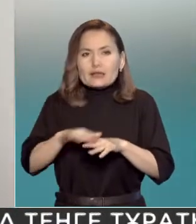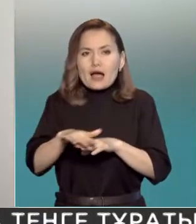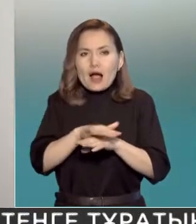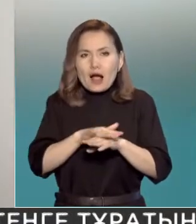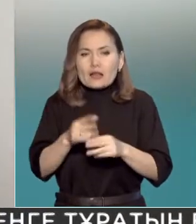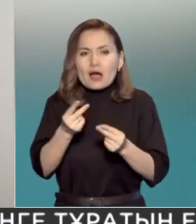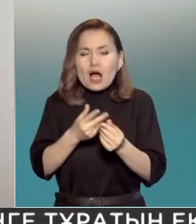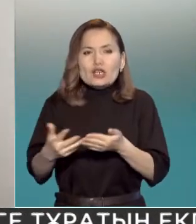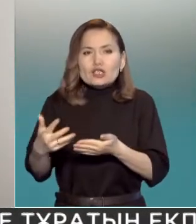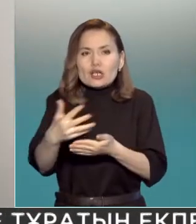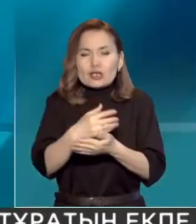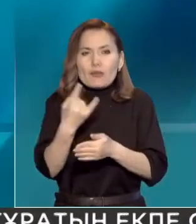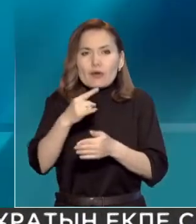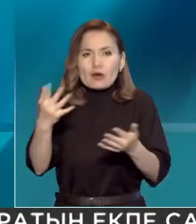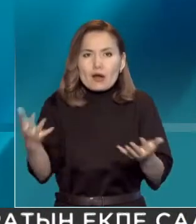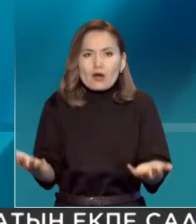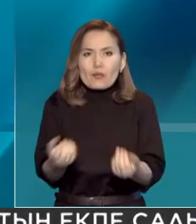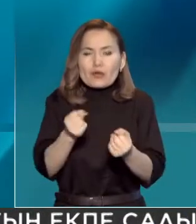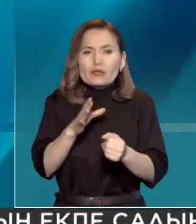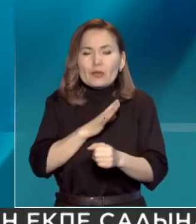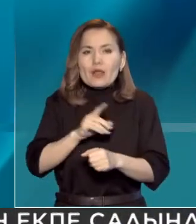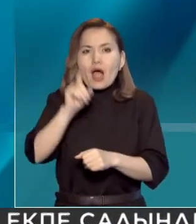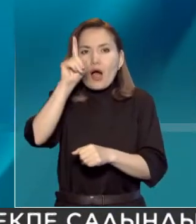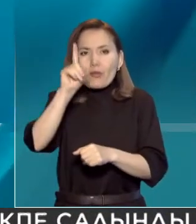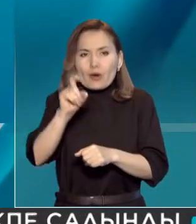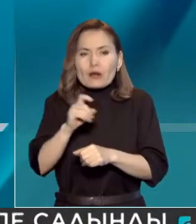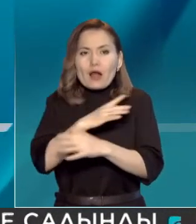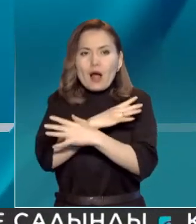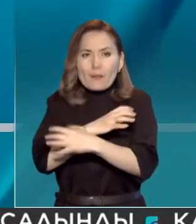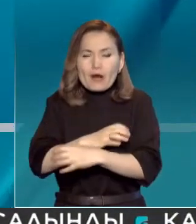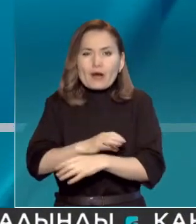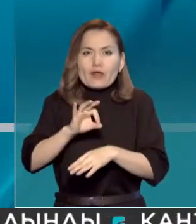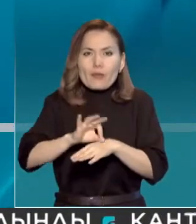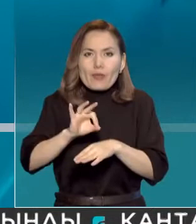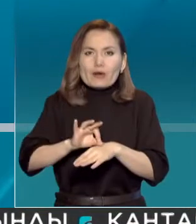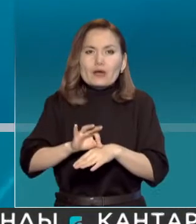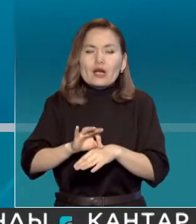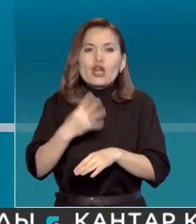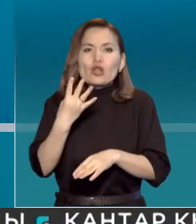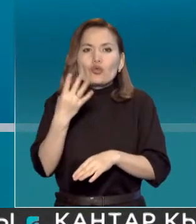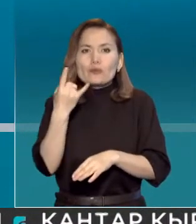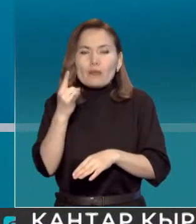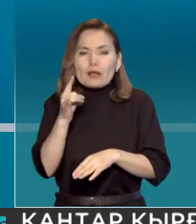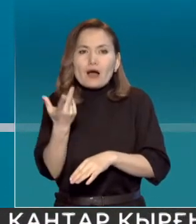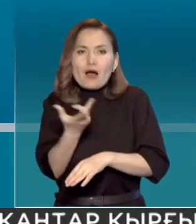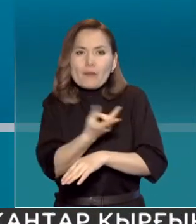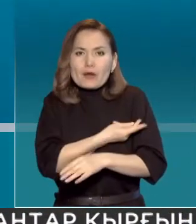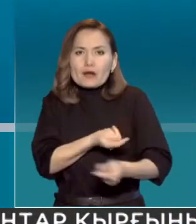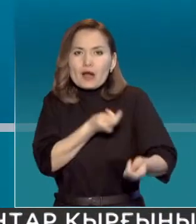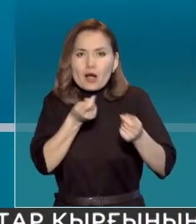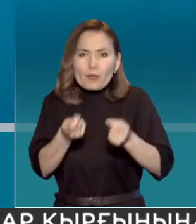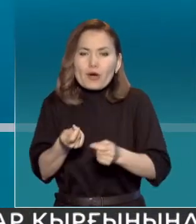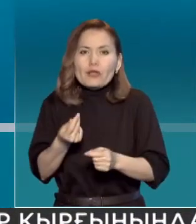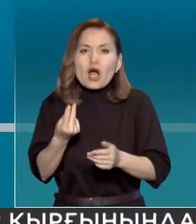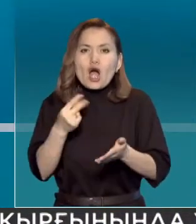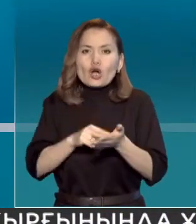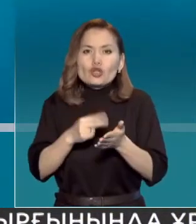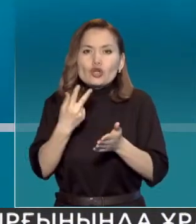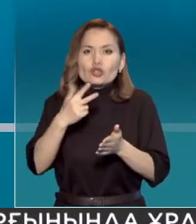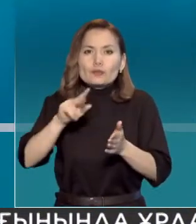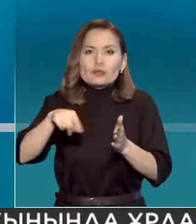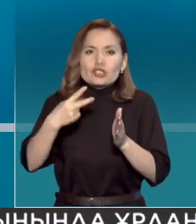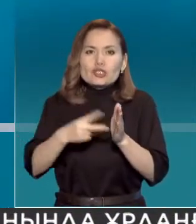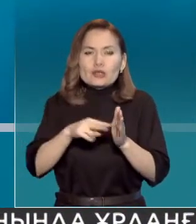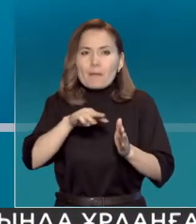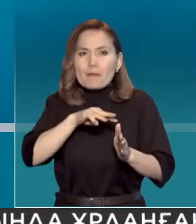деп отыр. Осындай омыртқа бұлшықетінің атрофиясына шалдыққан 4 балаға осы препарат сатып алынған. Құны 3,7 миллиард теңге.